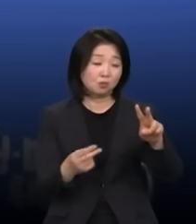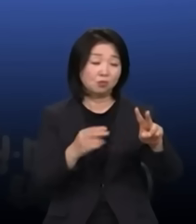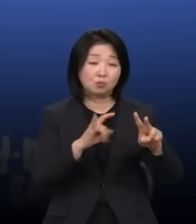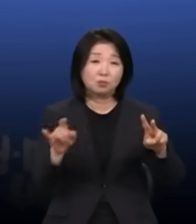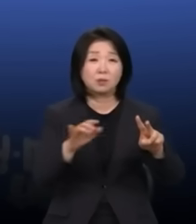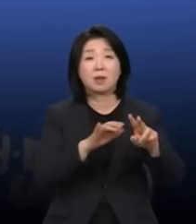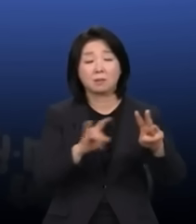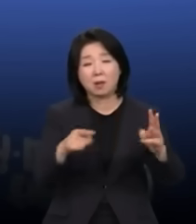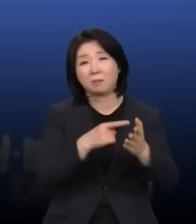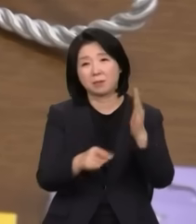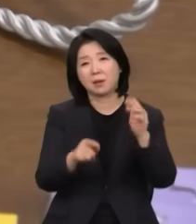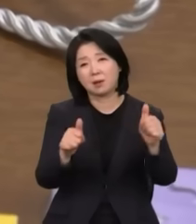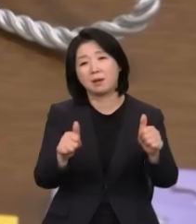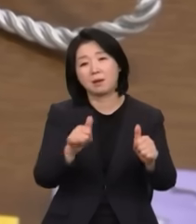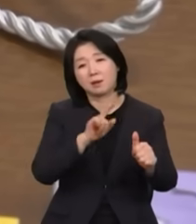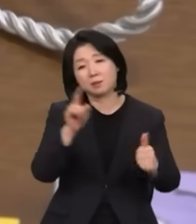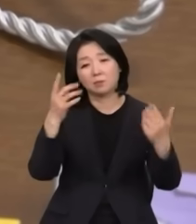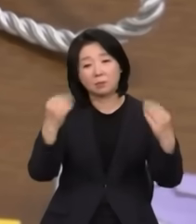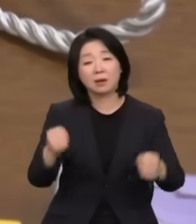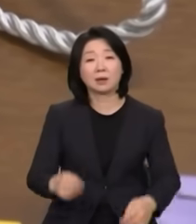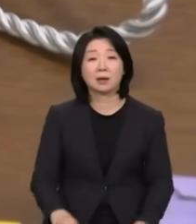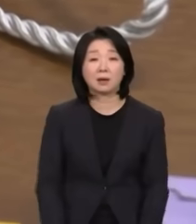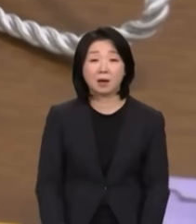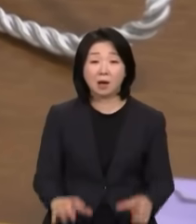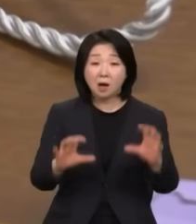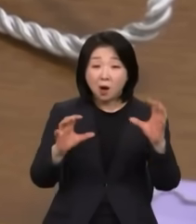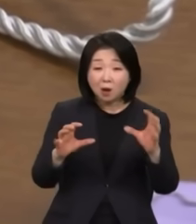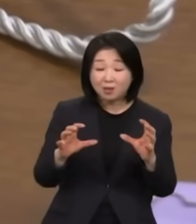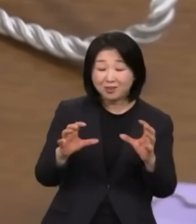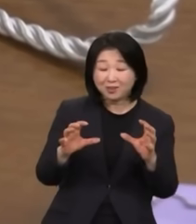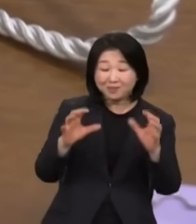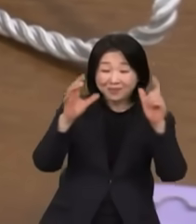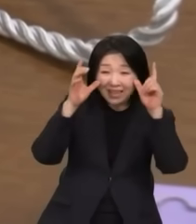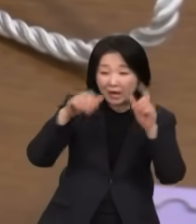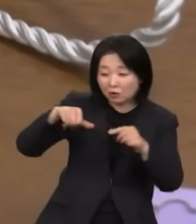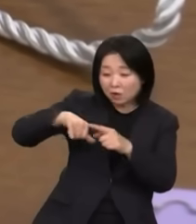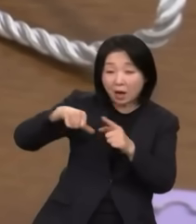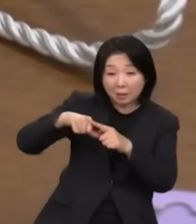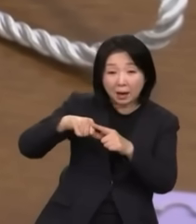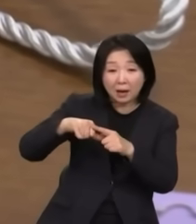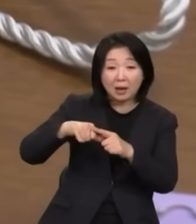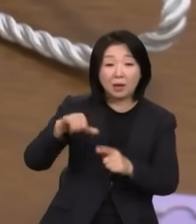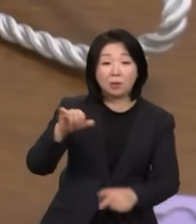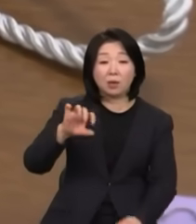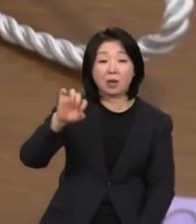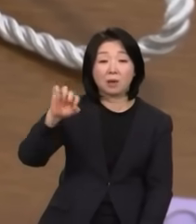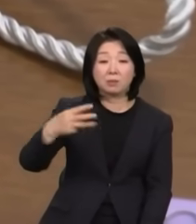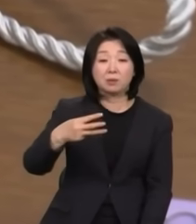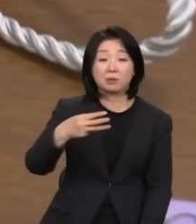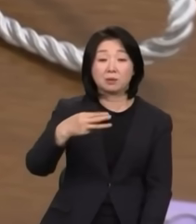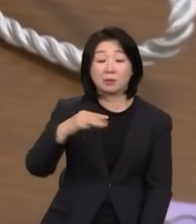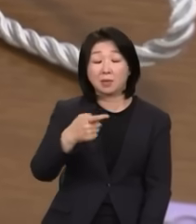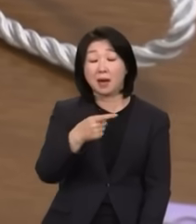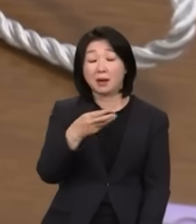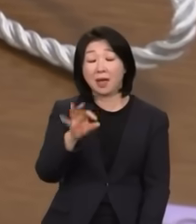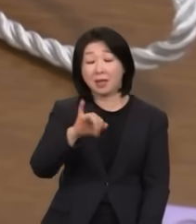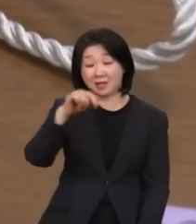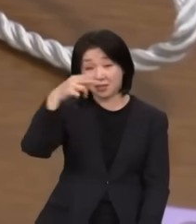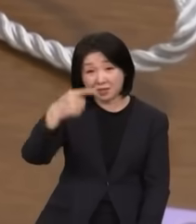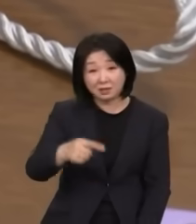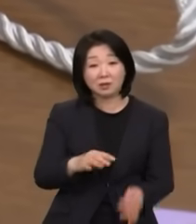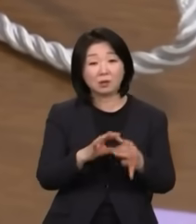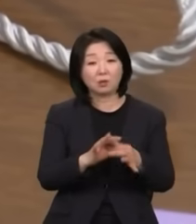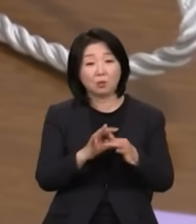접수가 된 게 많습니다. 어린이용 가죽 가방에선 발암 물질인 프탈레이트계 가소제가